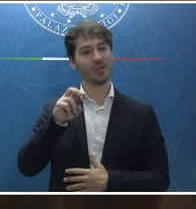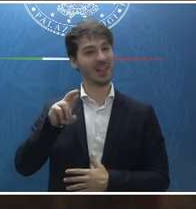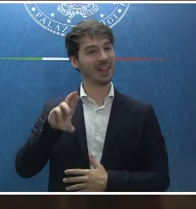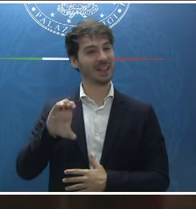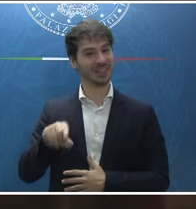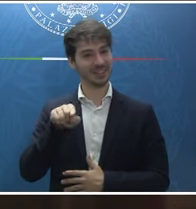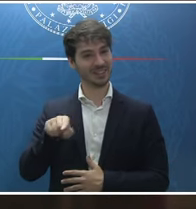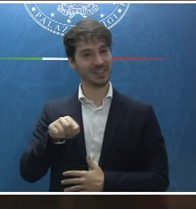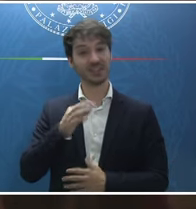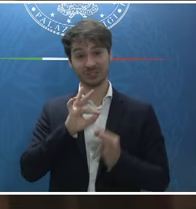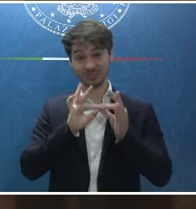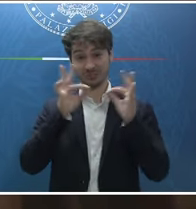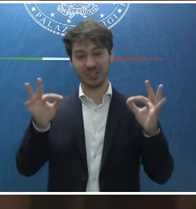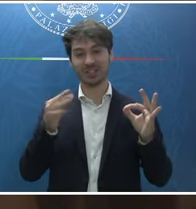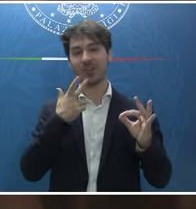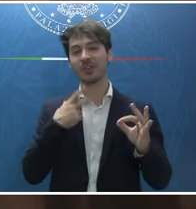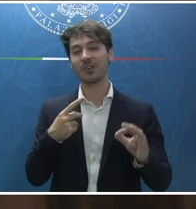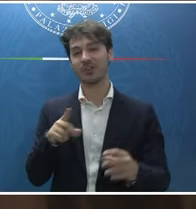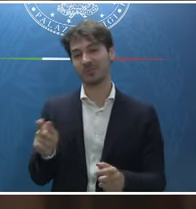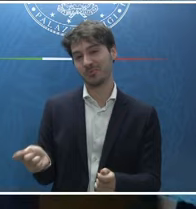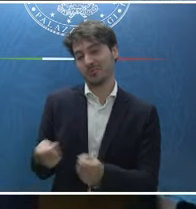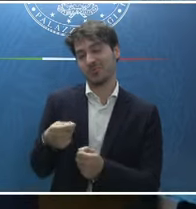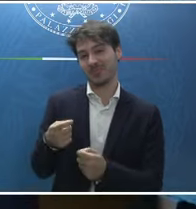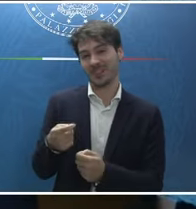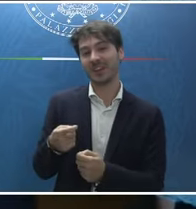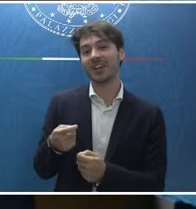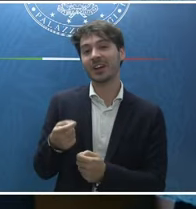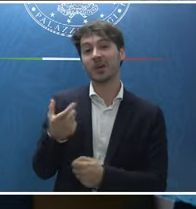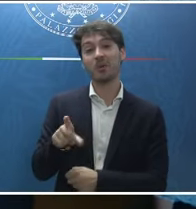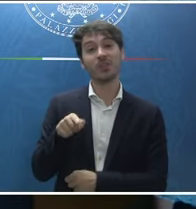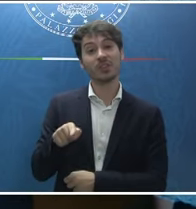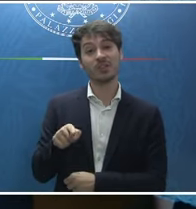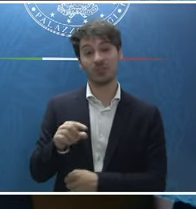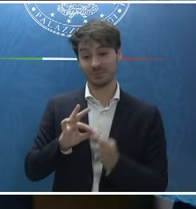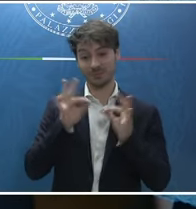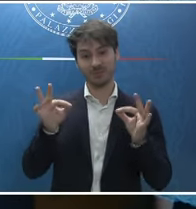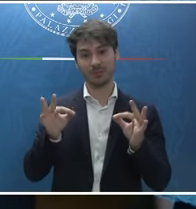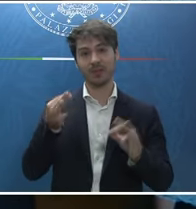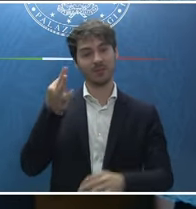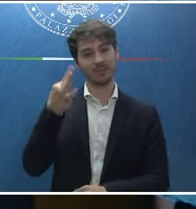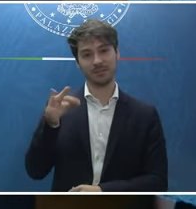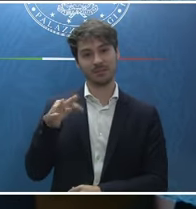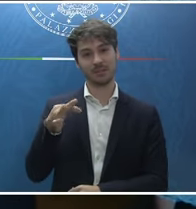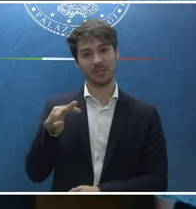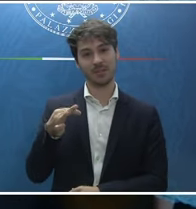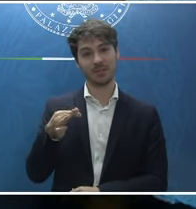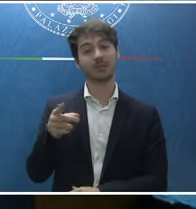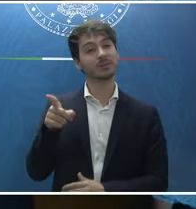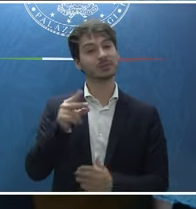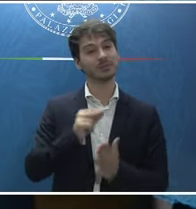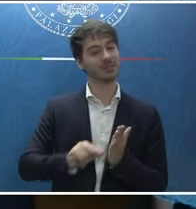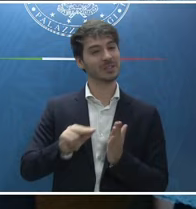vorrei riprenderla, perché la ritengo particolarmente efficace. Scrive